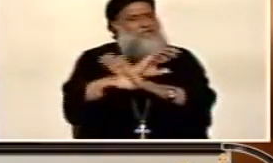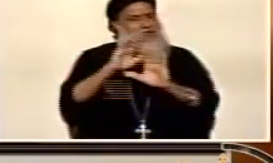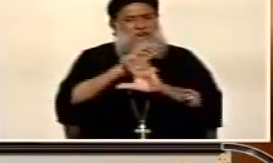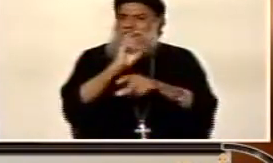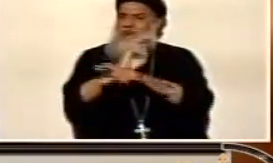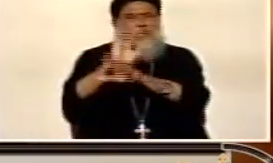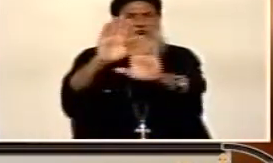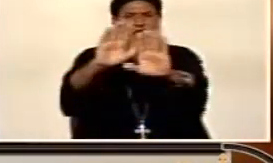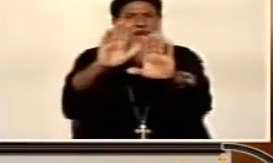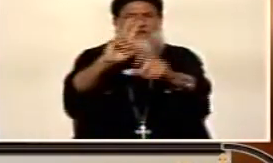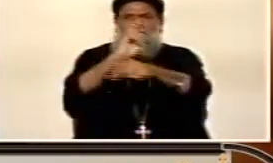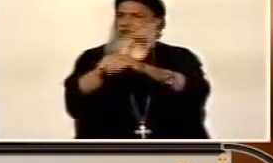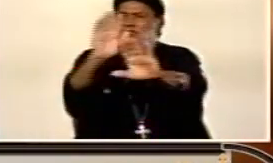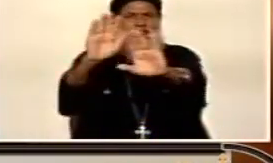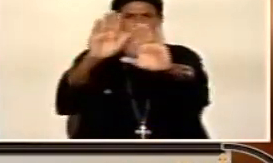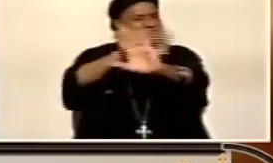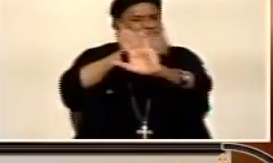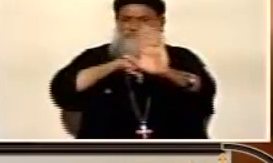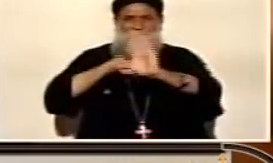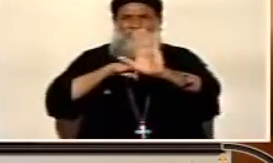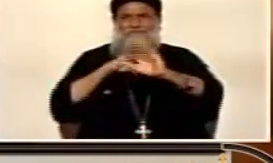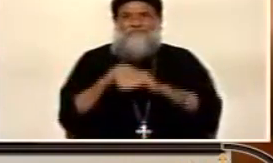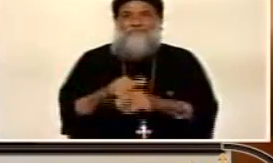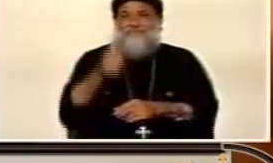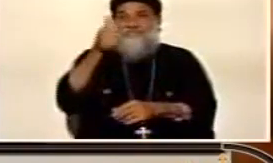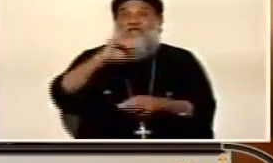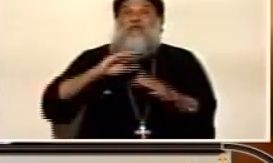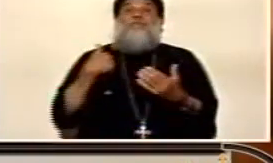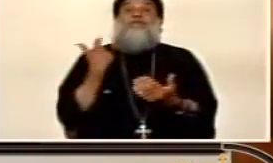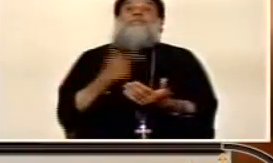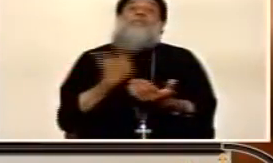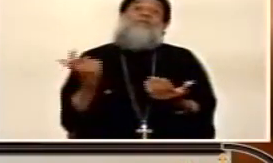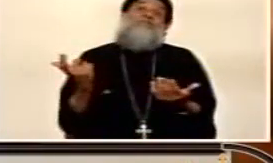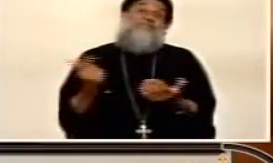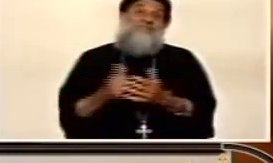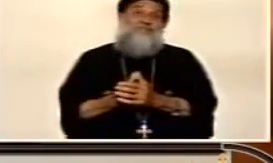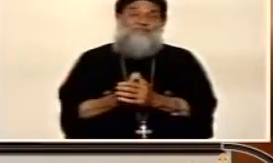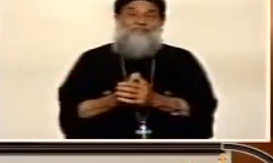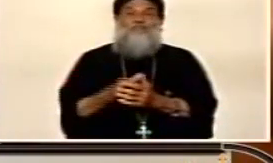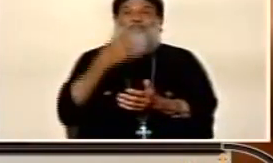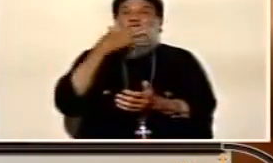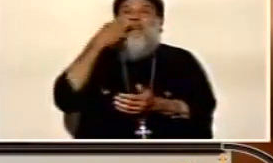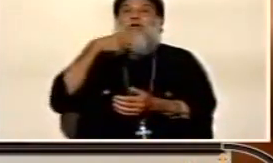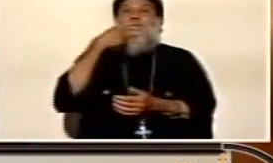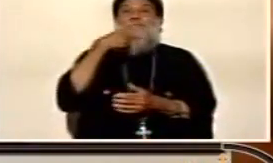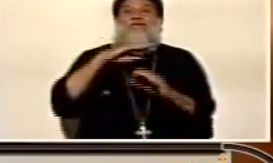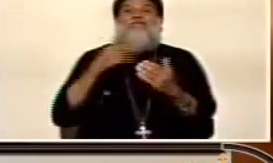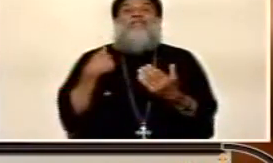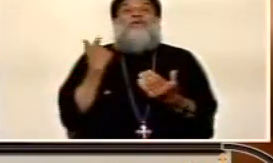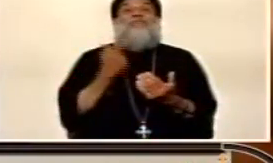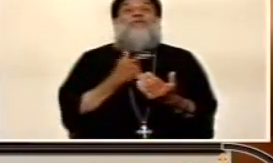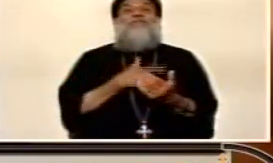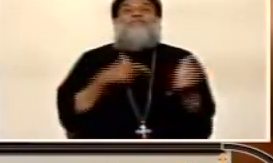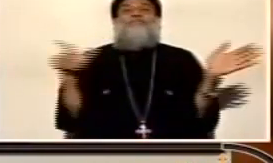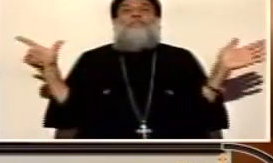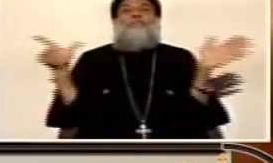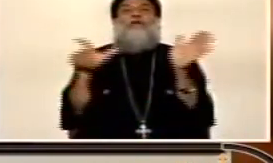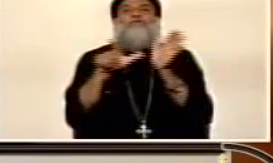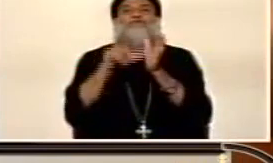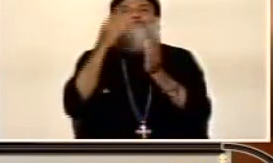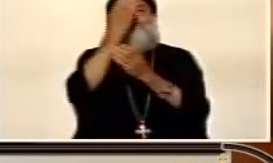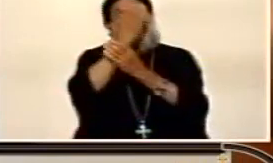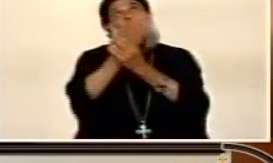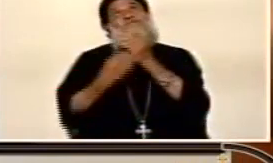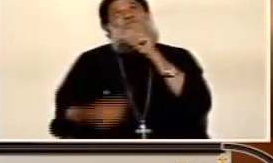يعني. ف السيد المسيح في حديثه بيبين تميز أولاد